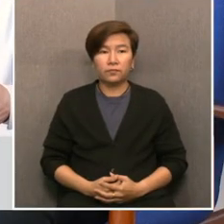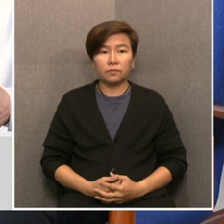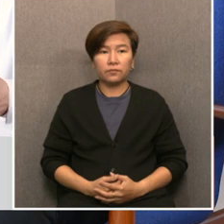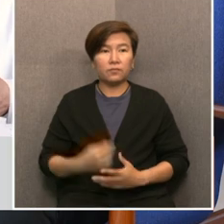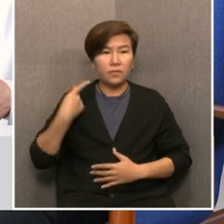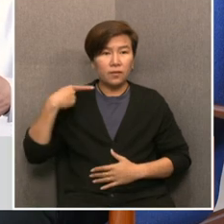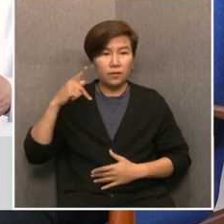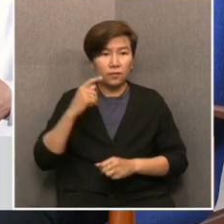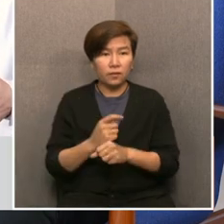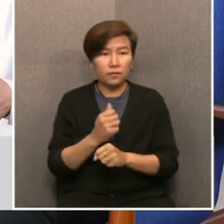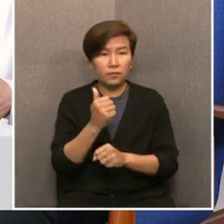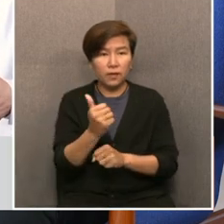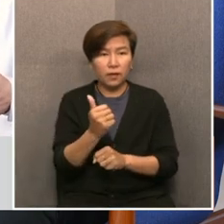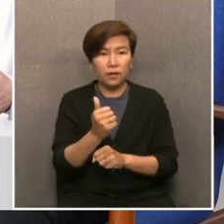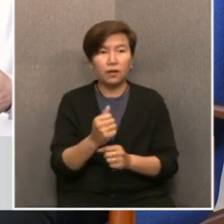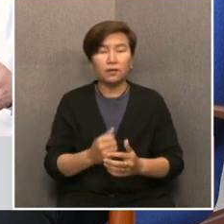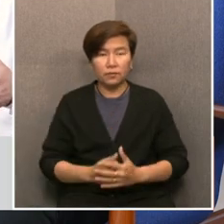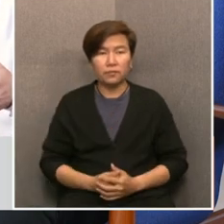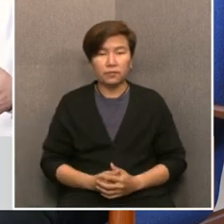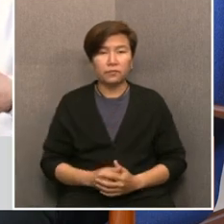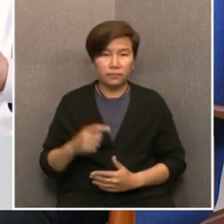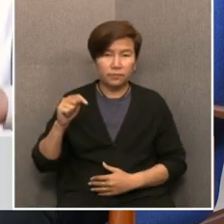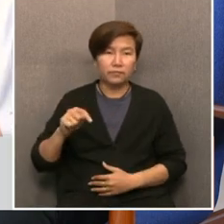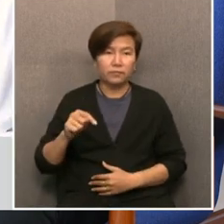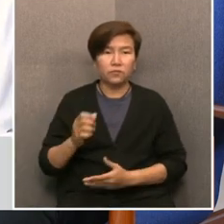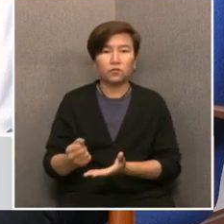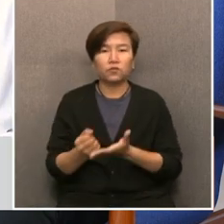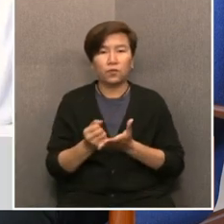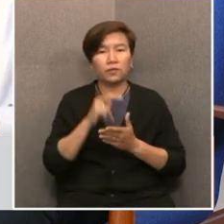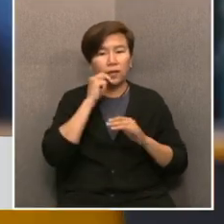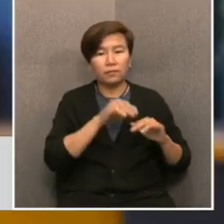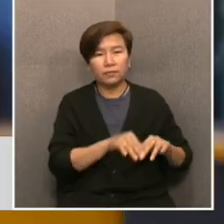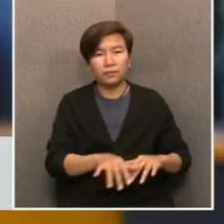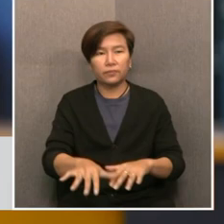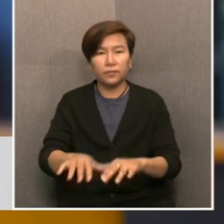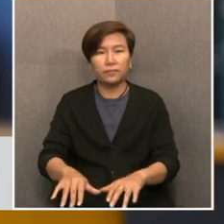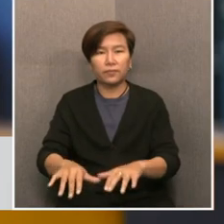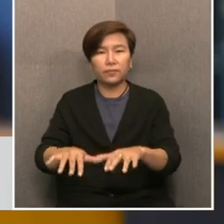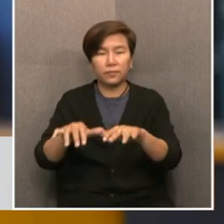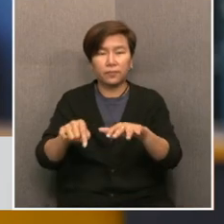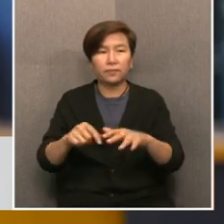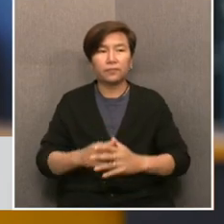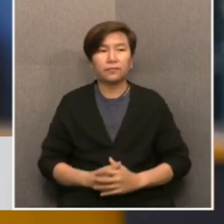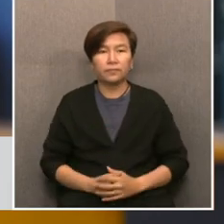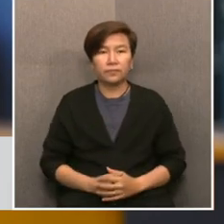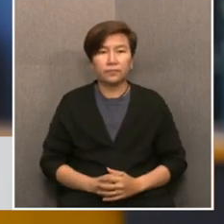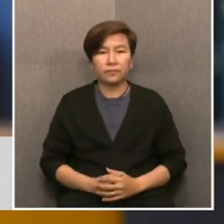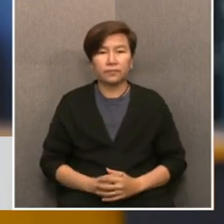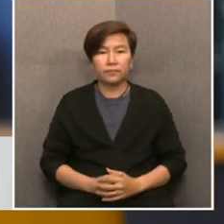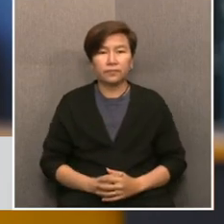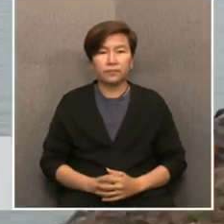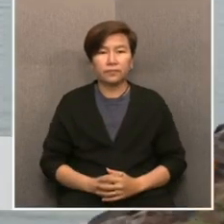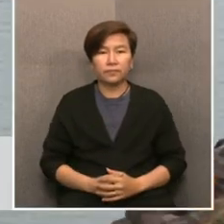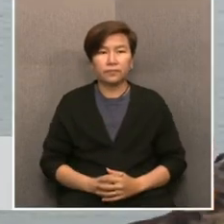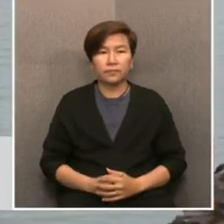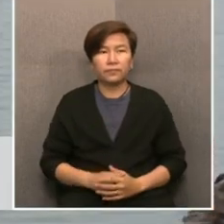ปกติแต่ว่าเวลาที่เกิดน้ำเนี่ยเราก็ใช้ตัวนี้ประโยชน์จากพื้นที่นี้มารองรับน้ำกับอีกตัวนึงก็คือพื้นที่เก็บกักน้ำที่เป็นเขาเรียกว่าเป็น retention area อันนี้คือเป็น